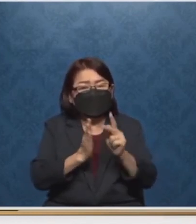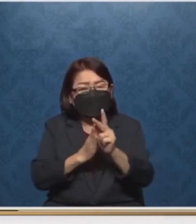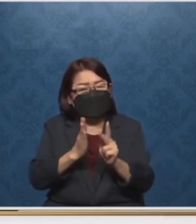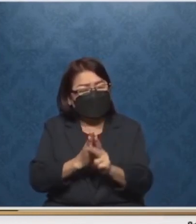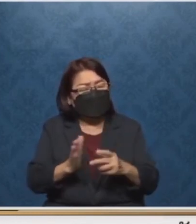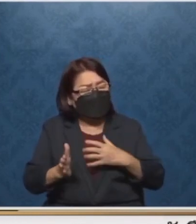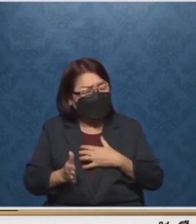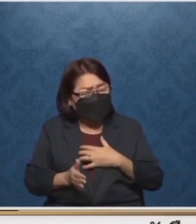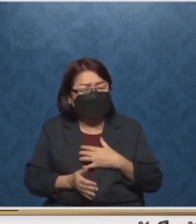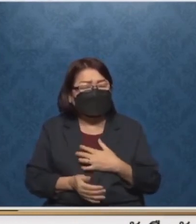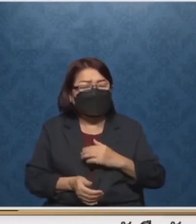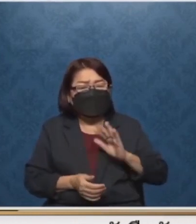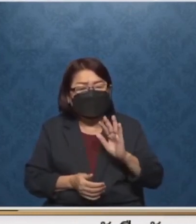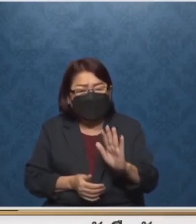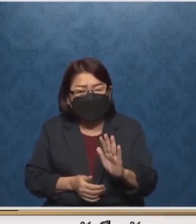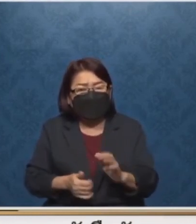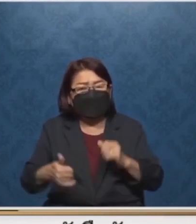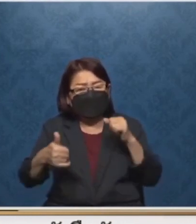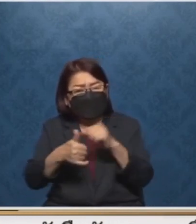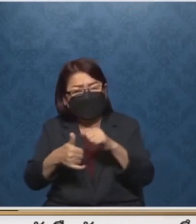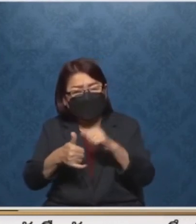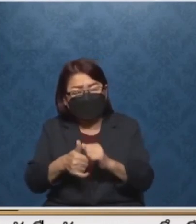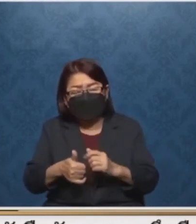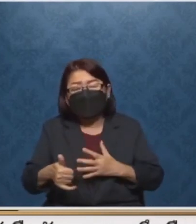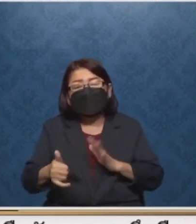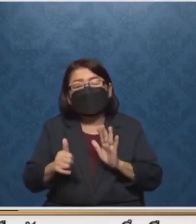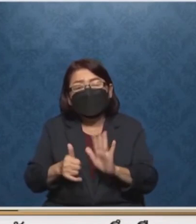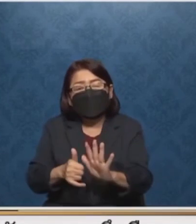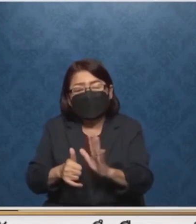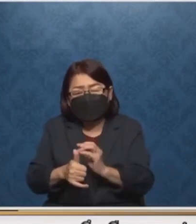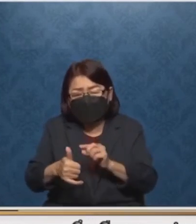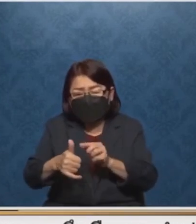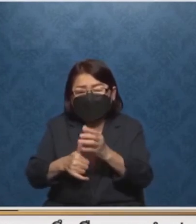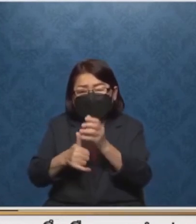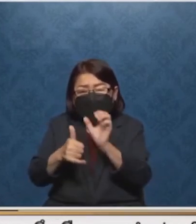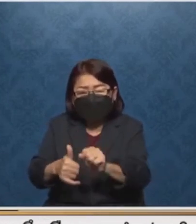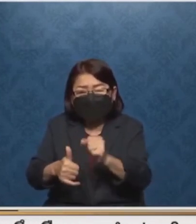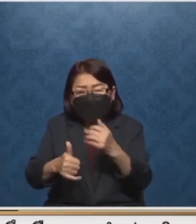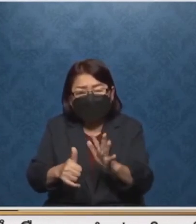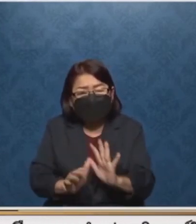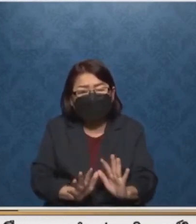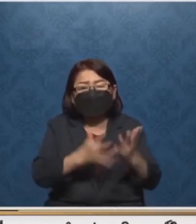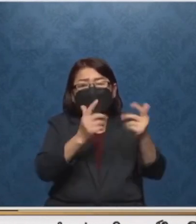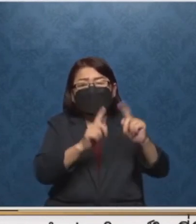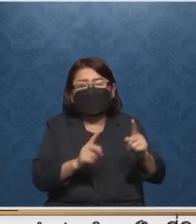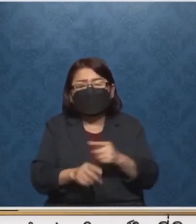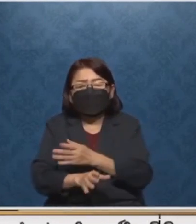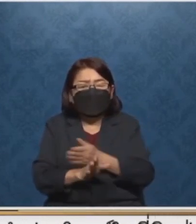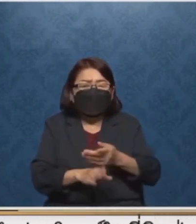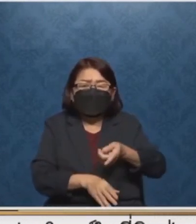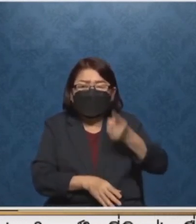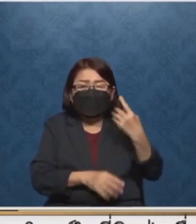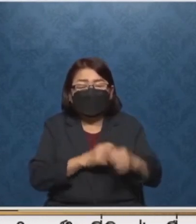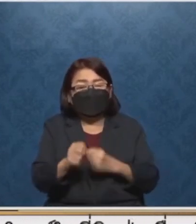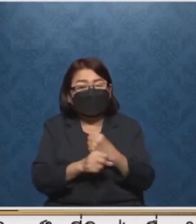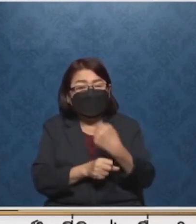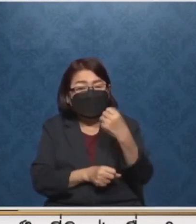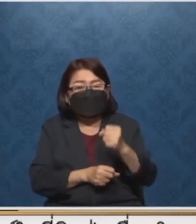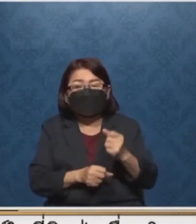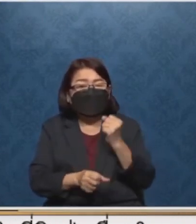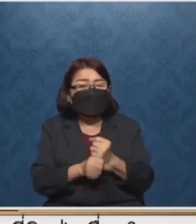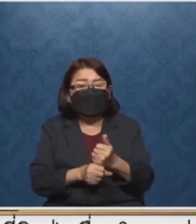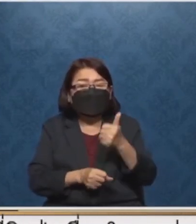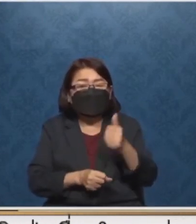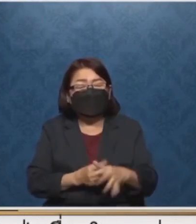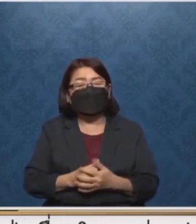การทรมานและอุ้มหายทำอย่างนี้มา10กว่าปีแล้วในภาคประชาสังคมค่ะก็ไม่เคยเกิดผลและ